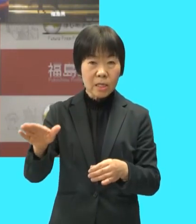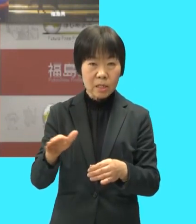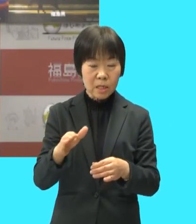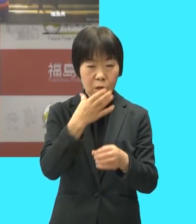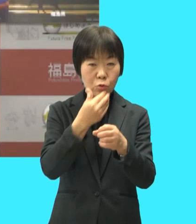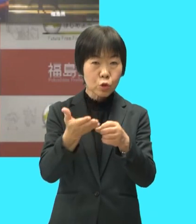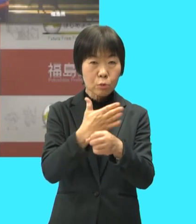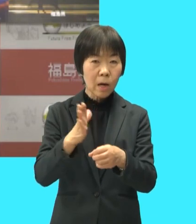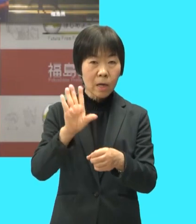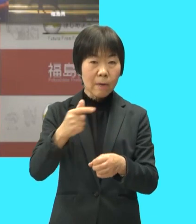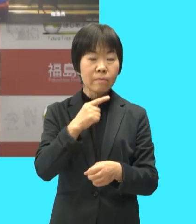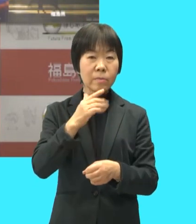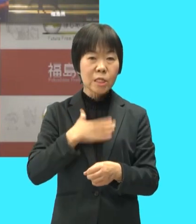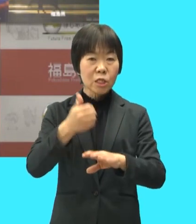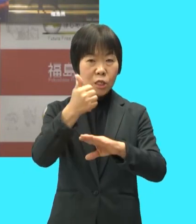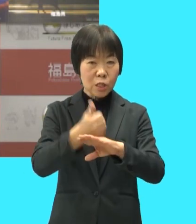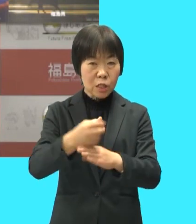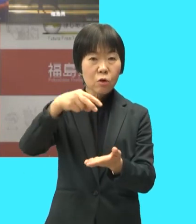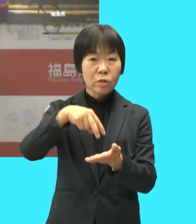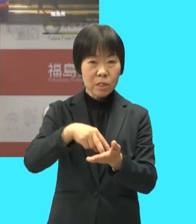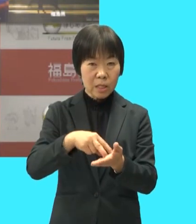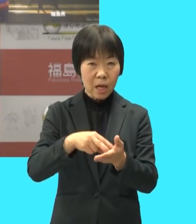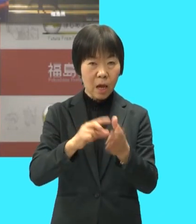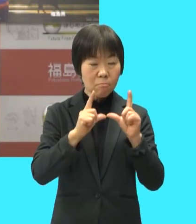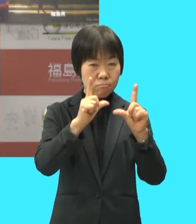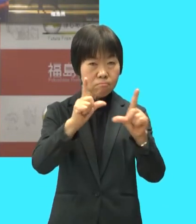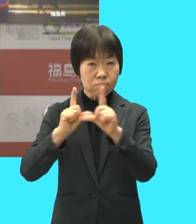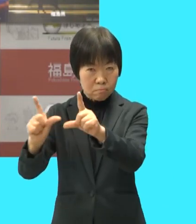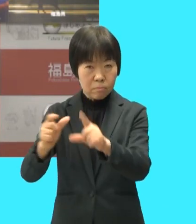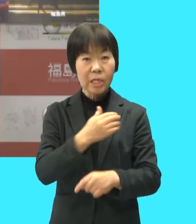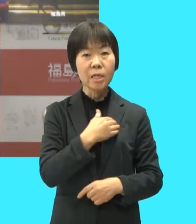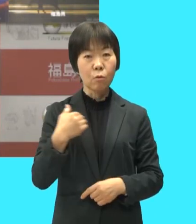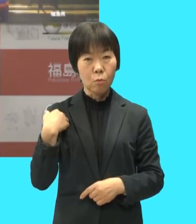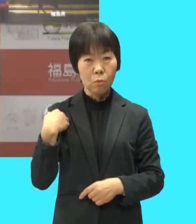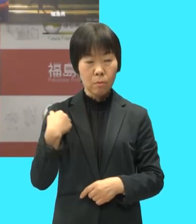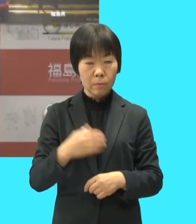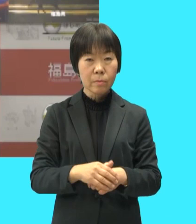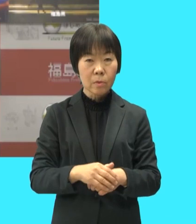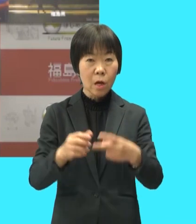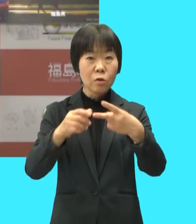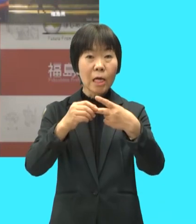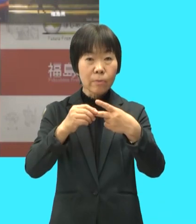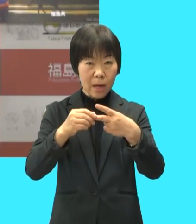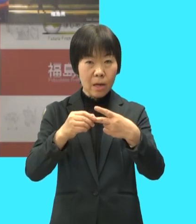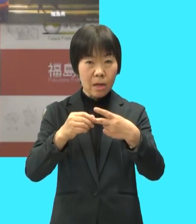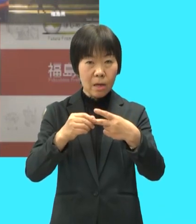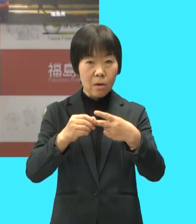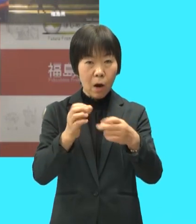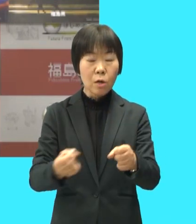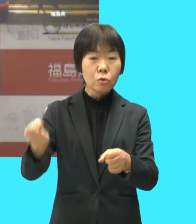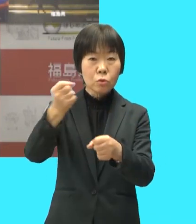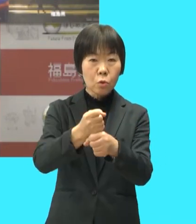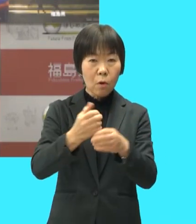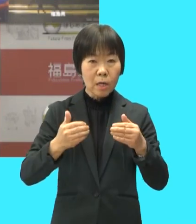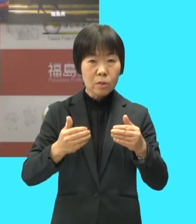福島県知事として直接お伝えすることができたことです。そして二つ目は復興が進